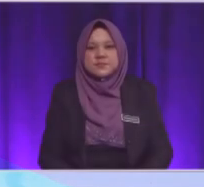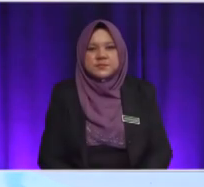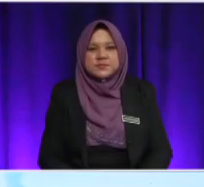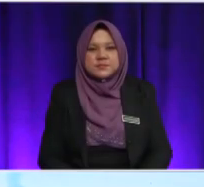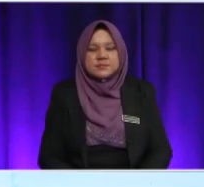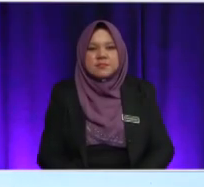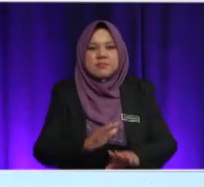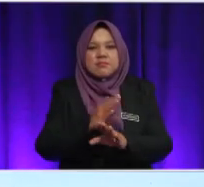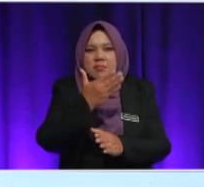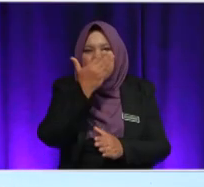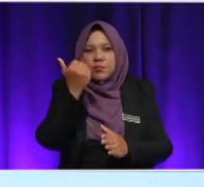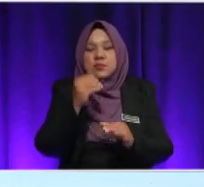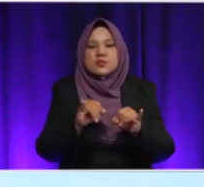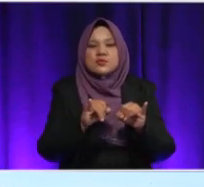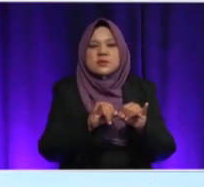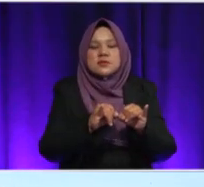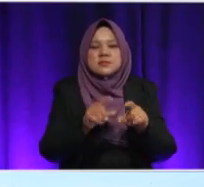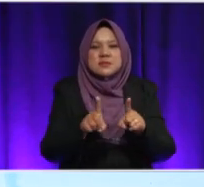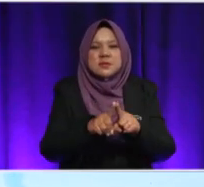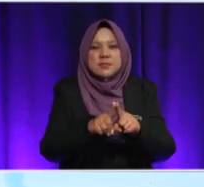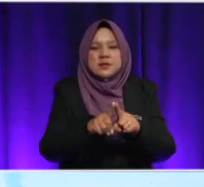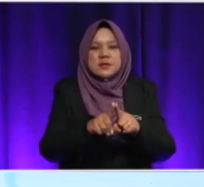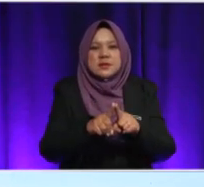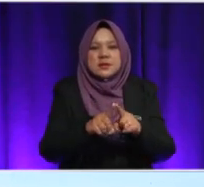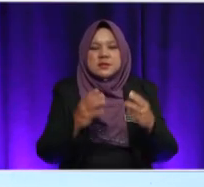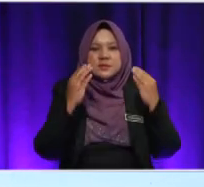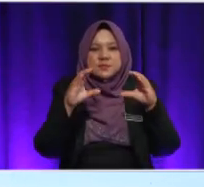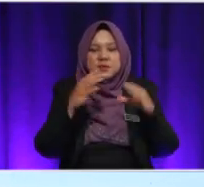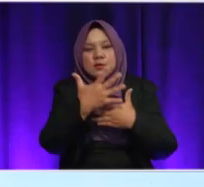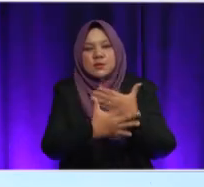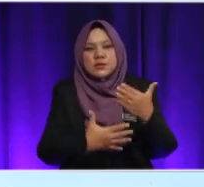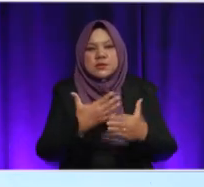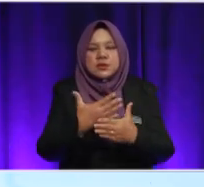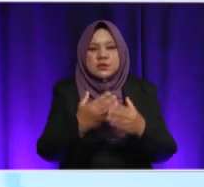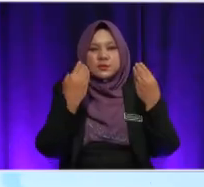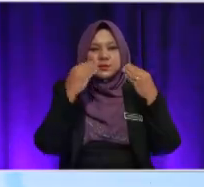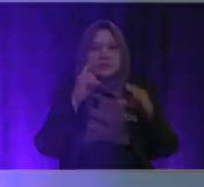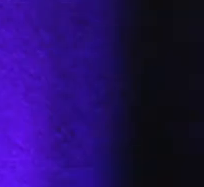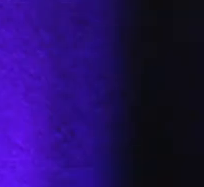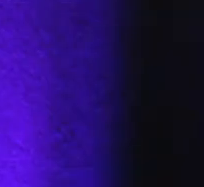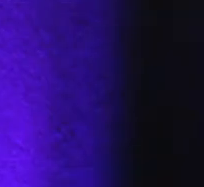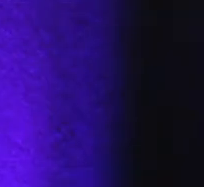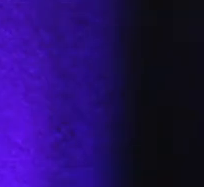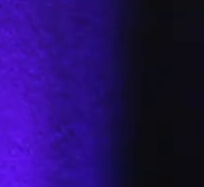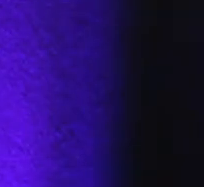tak lupa juga pada hari ini terus serta bersama dengan kami Cikgu juru bahasa isyara yaitu